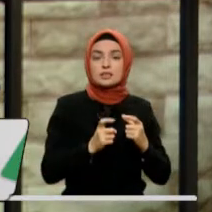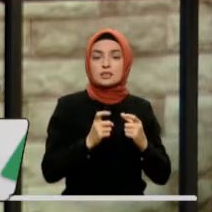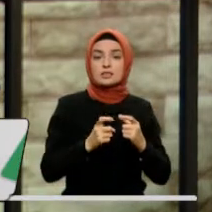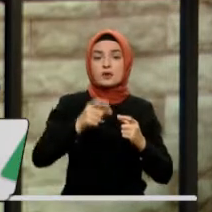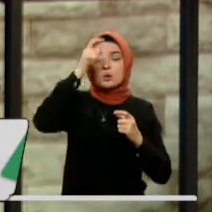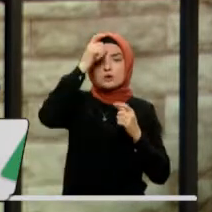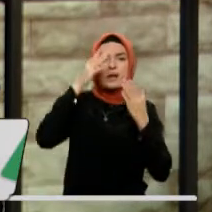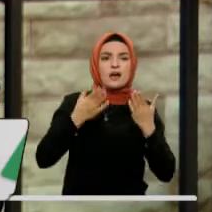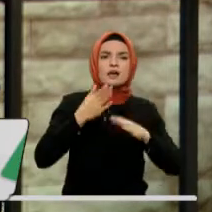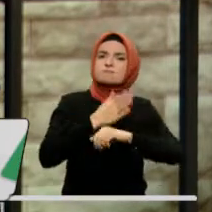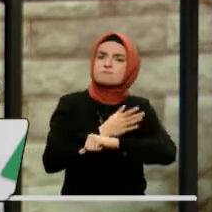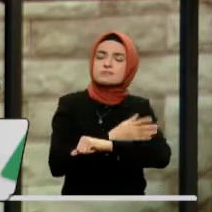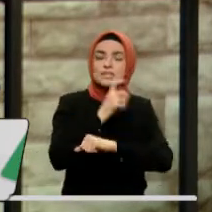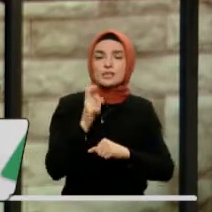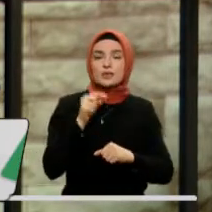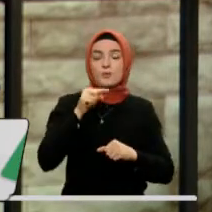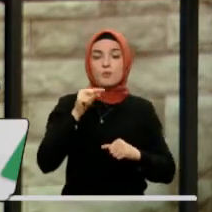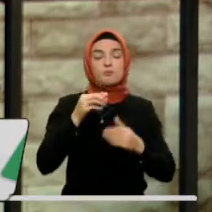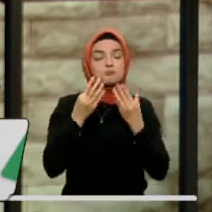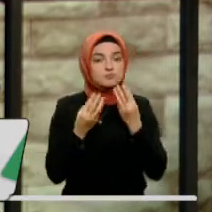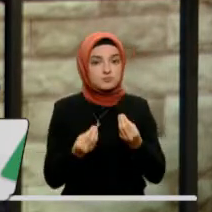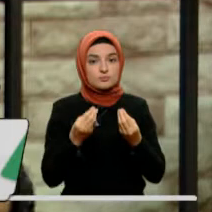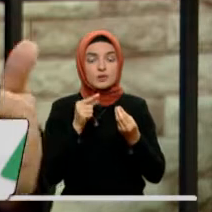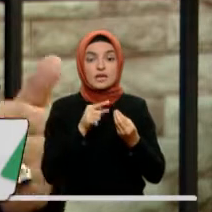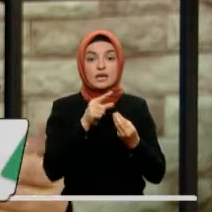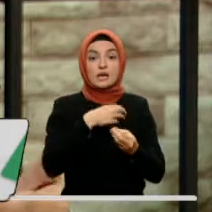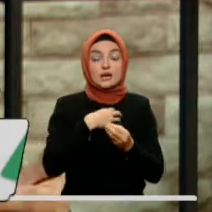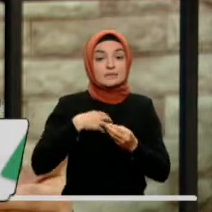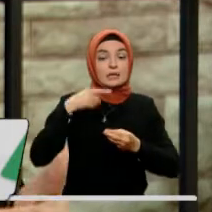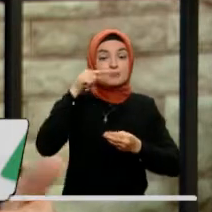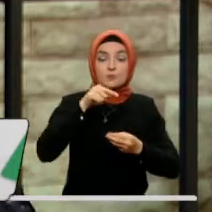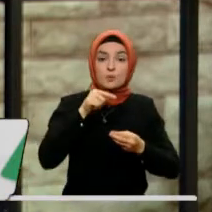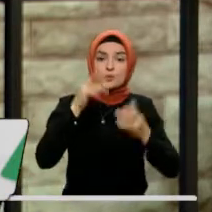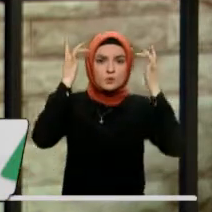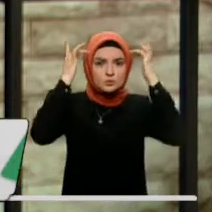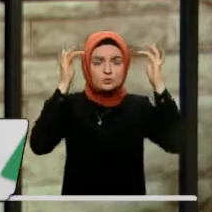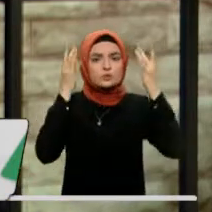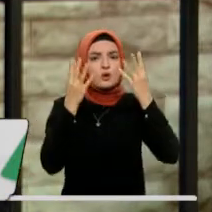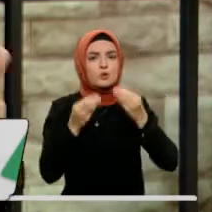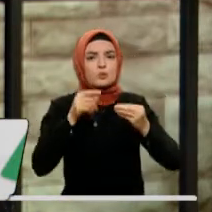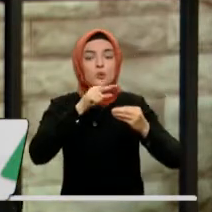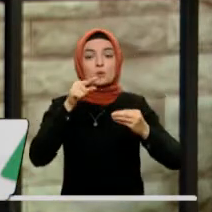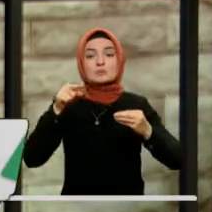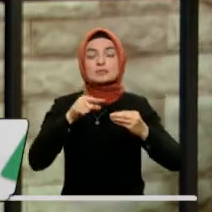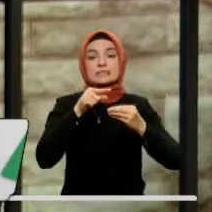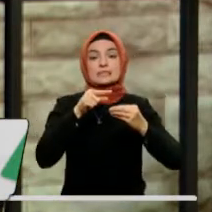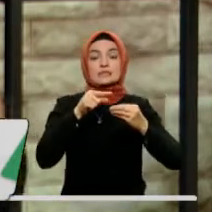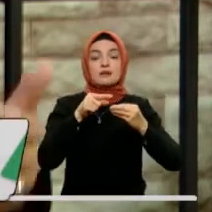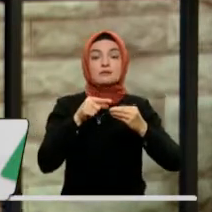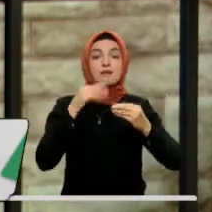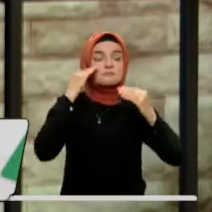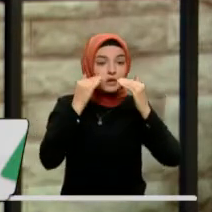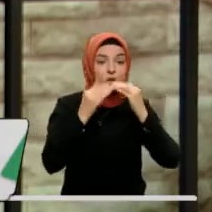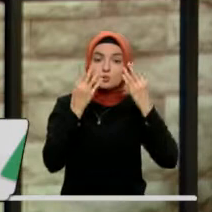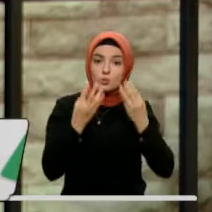hangi şehrindeler. Böyle bir yapıyla olan noktada annem sen böyle bir kültürel yapıda onların yapıları ağırdır. Onlar çok